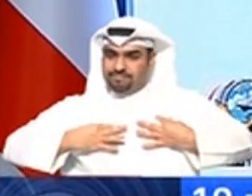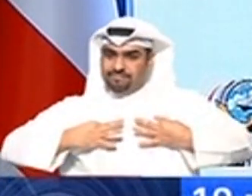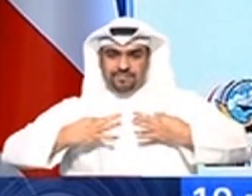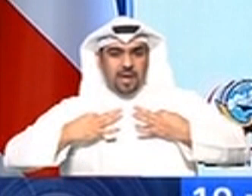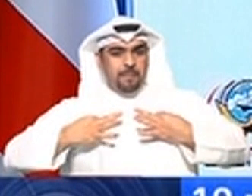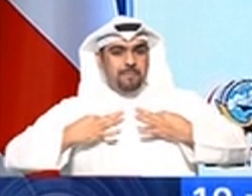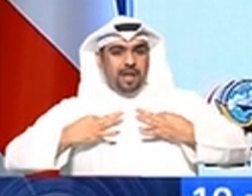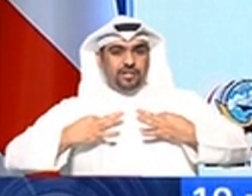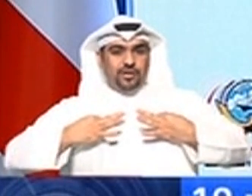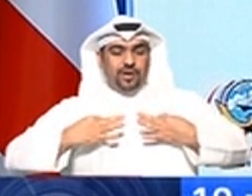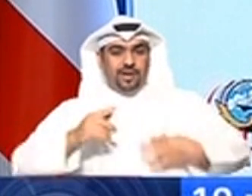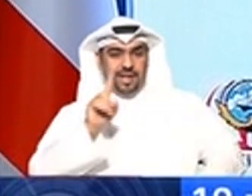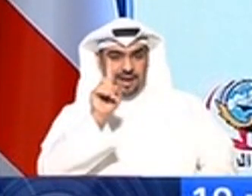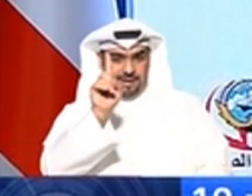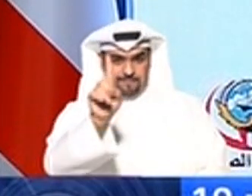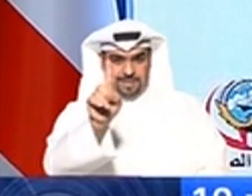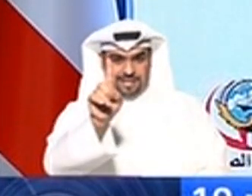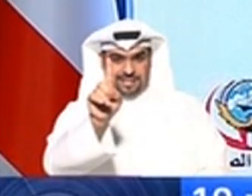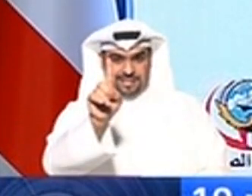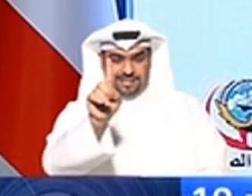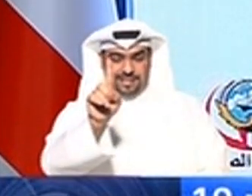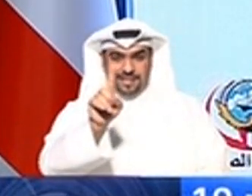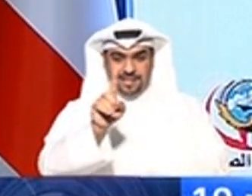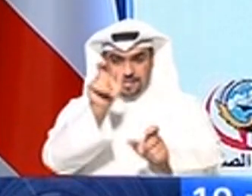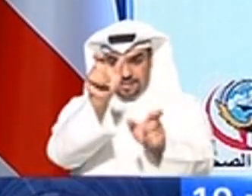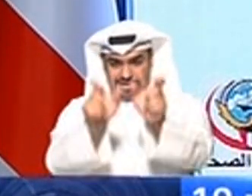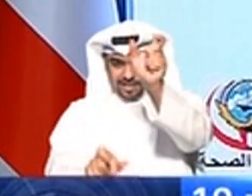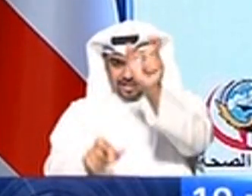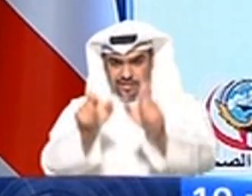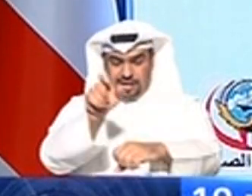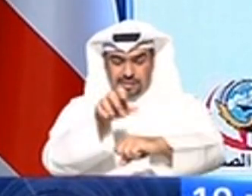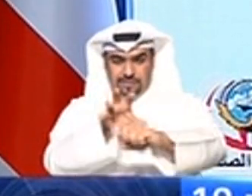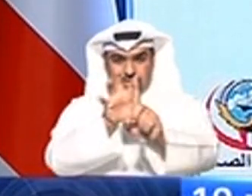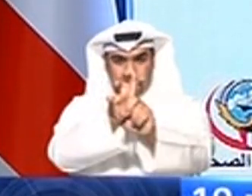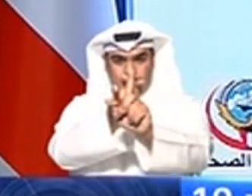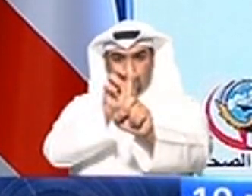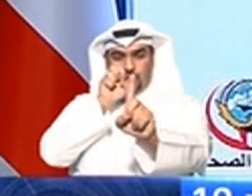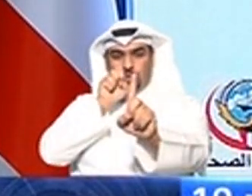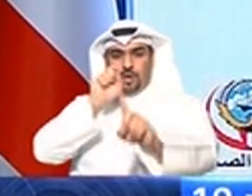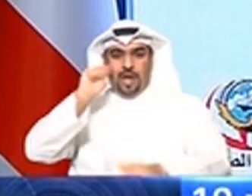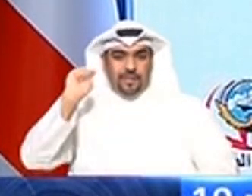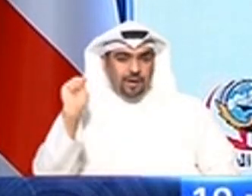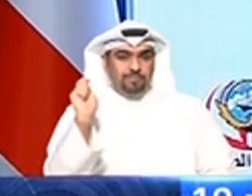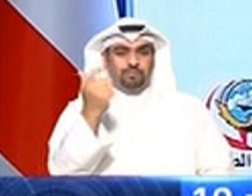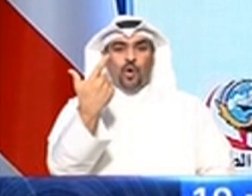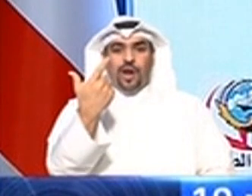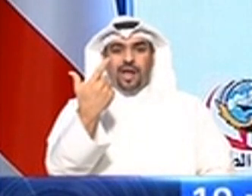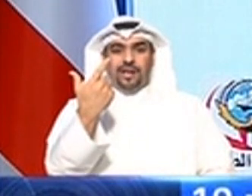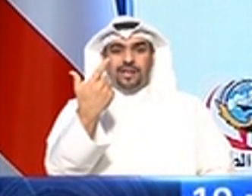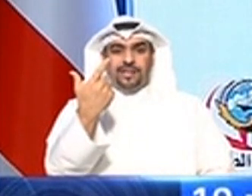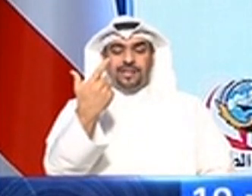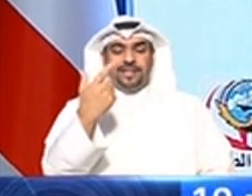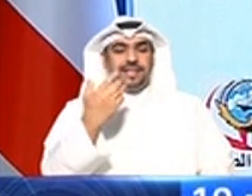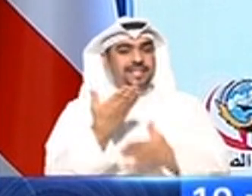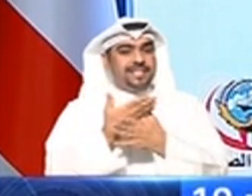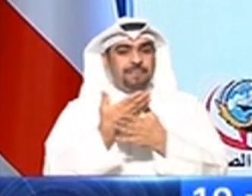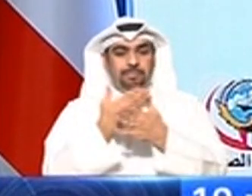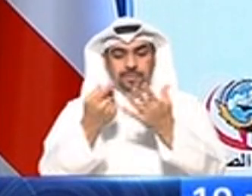الأكثر عرضة للإصابة من غيرها فيما لو لم يتم اتخاذ الإجراءات الوقائية